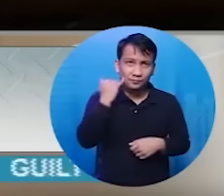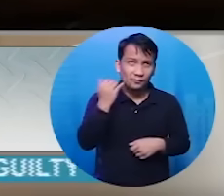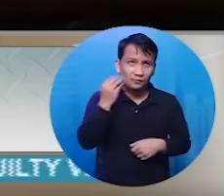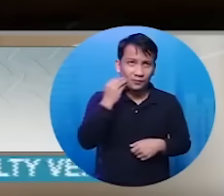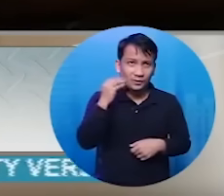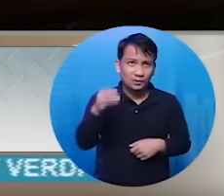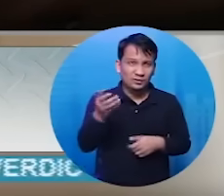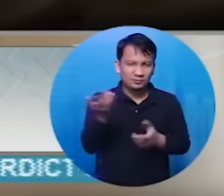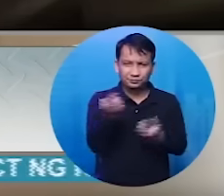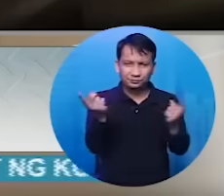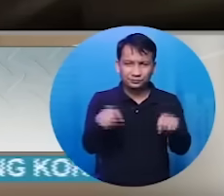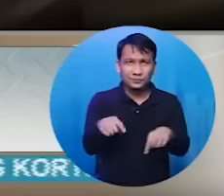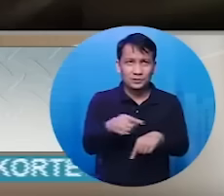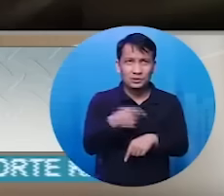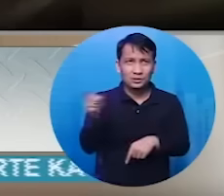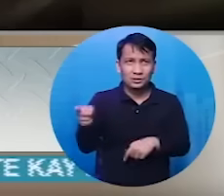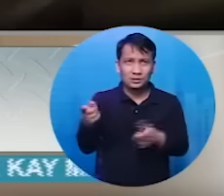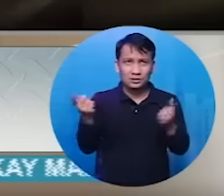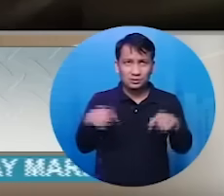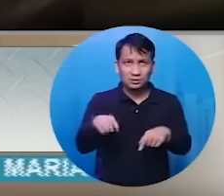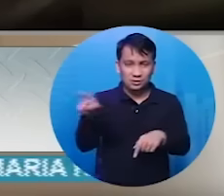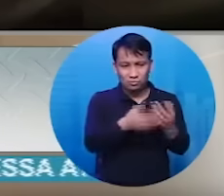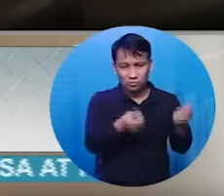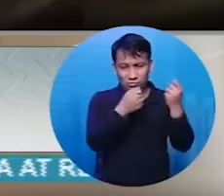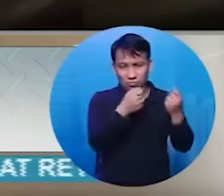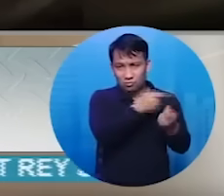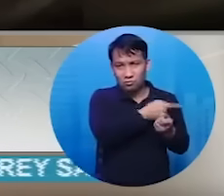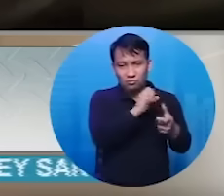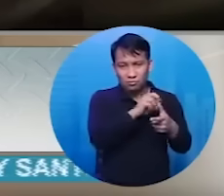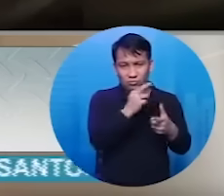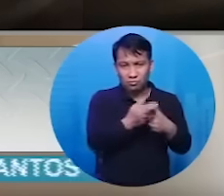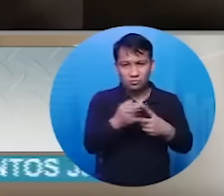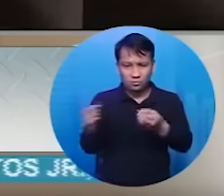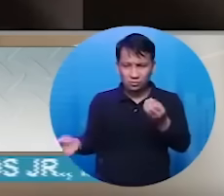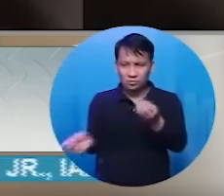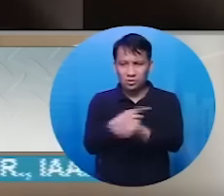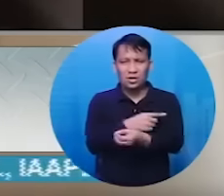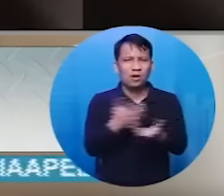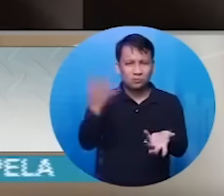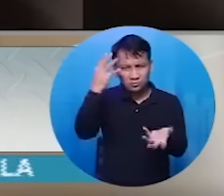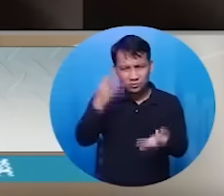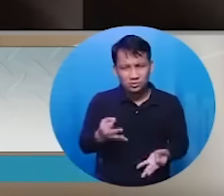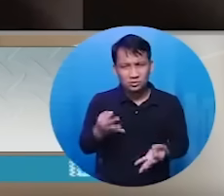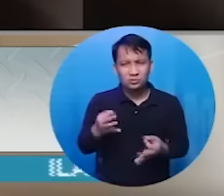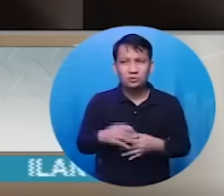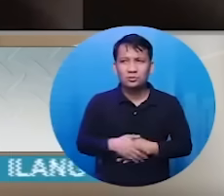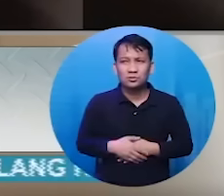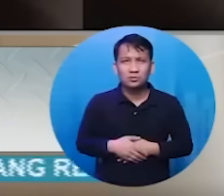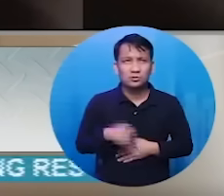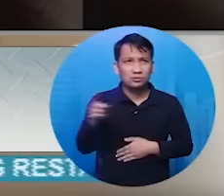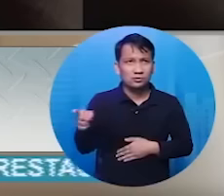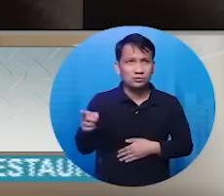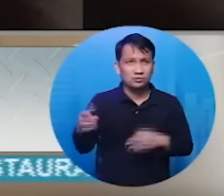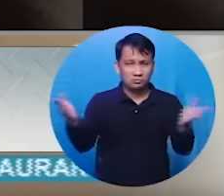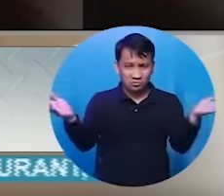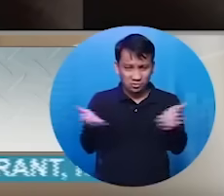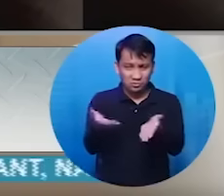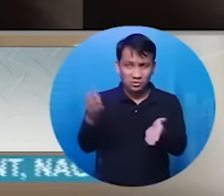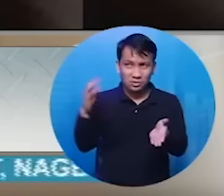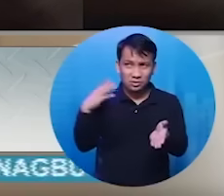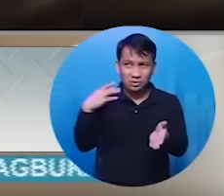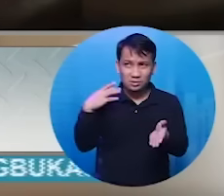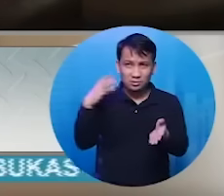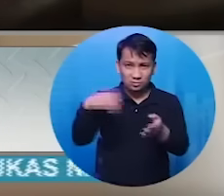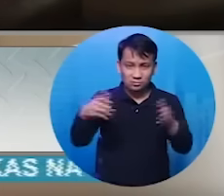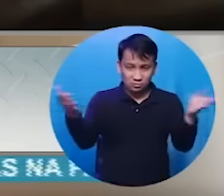lang kainat na nitong kaso. It's either makukulong siya or palalayasin siya. Alin po dun sa dalawa? Kasi ang gusto ni Chairman, pagbatiin na lang kayo and then